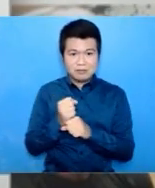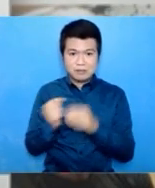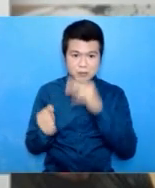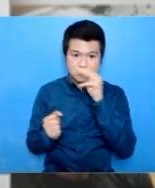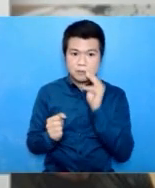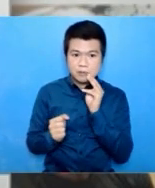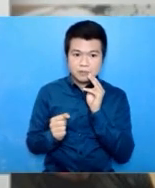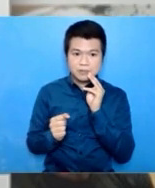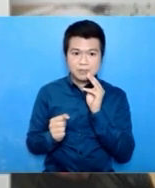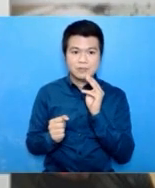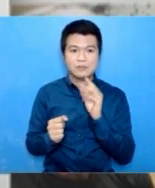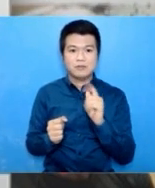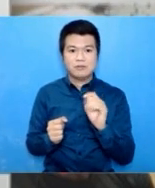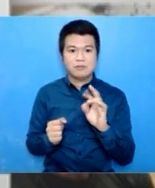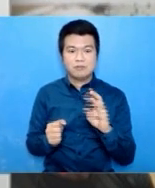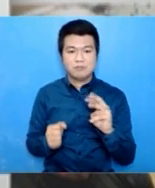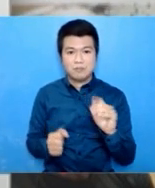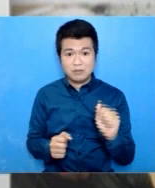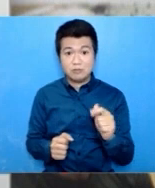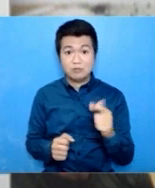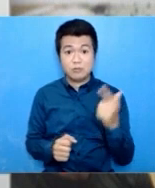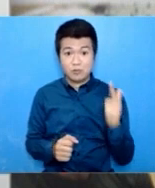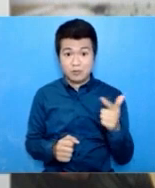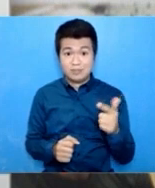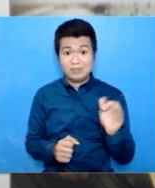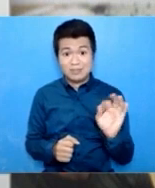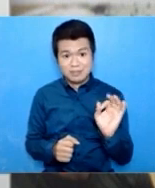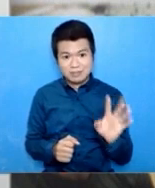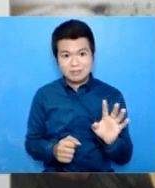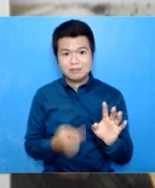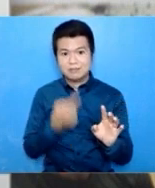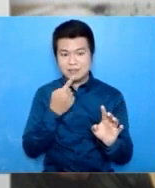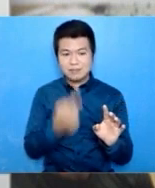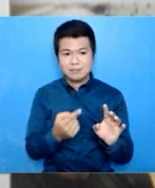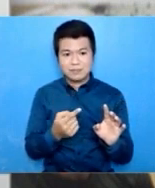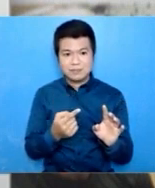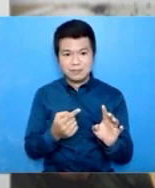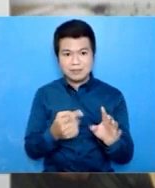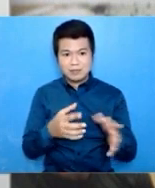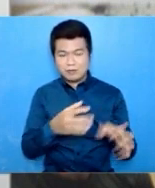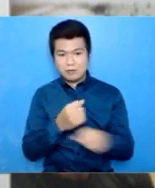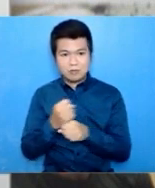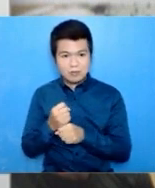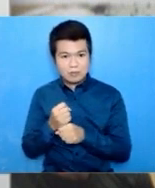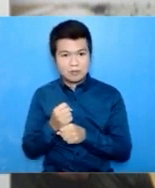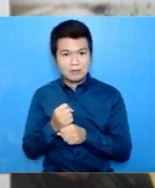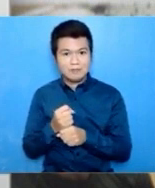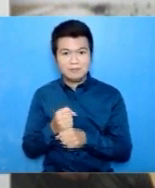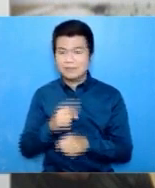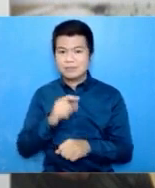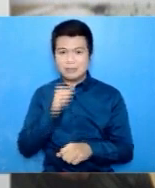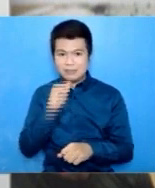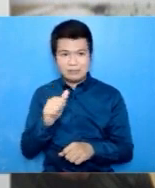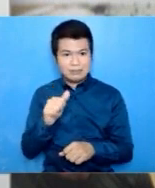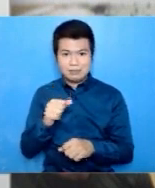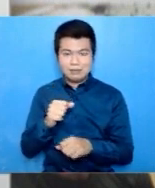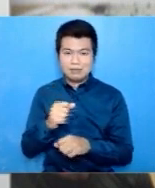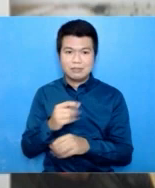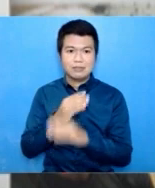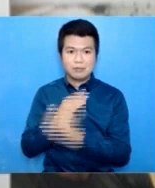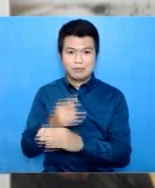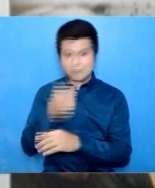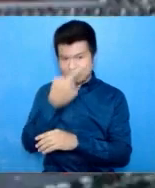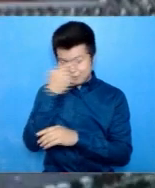noong 2019, pero tinanggal ng WBA kay Pac-Man ang titulo dahil hindi niya ito na-defend dahil sa pandemya.